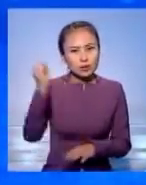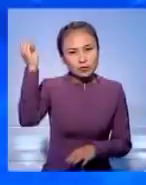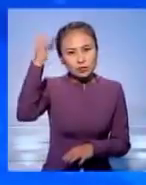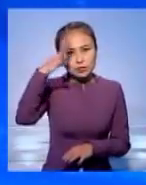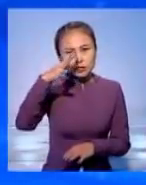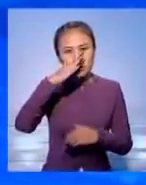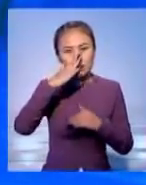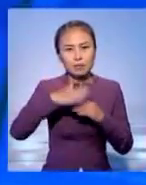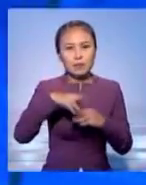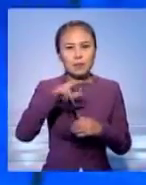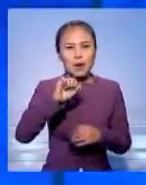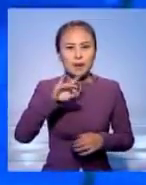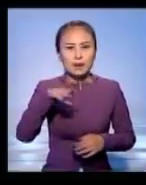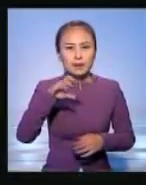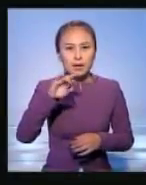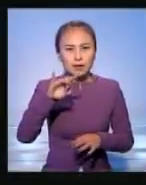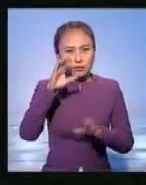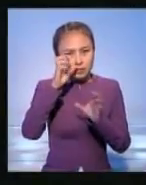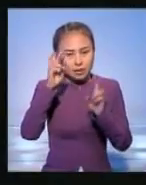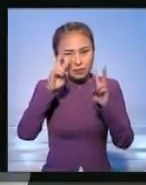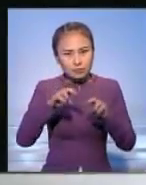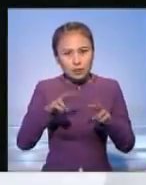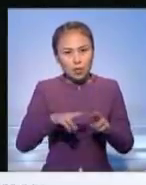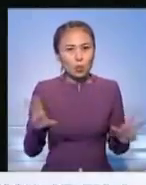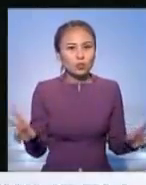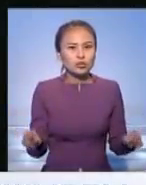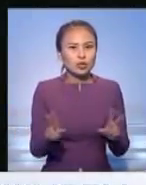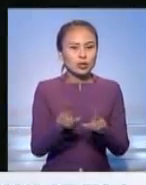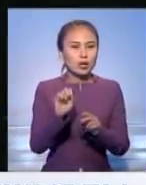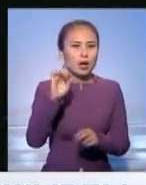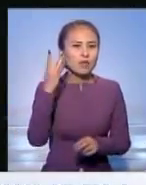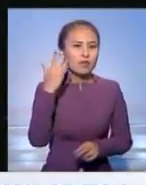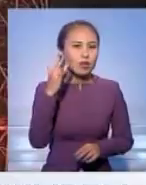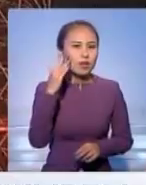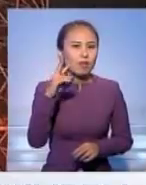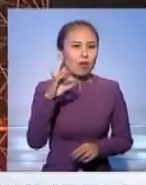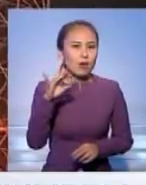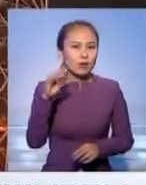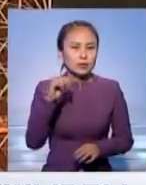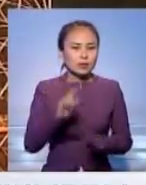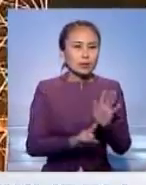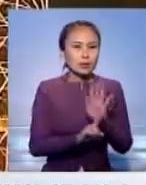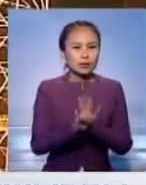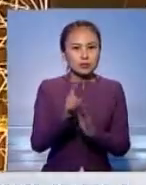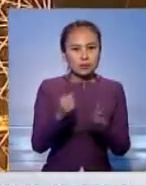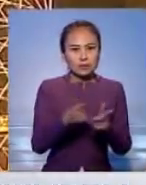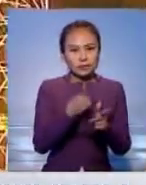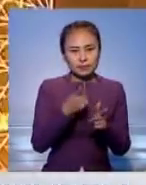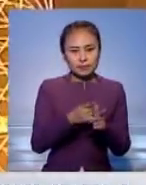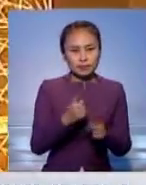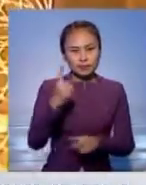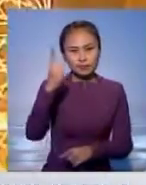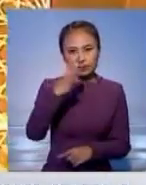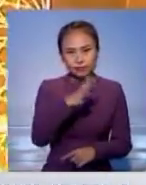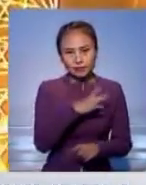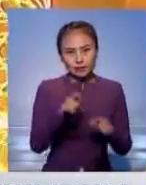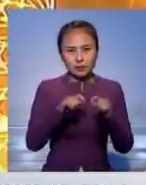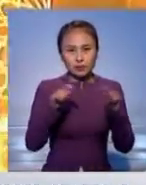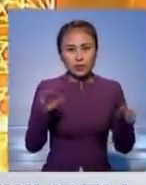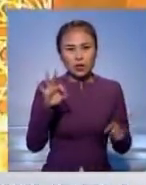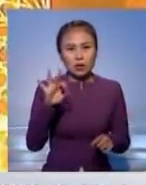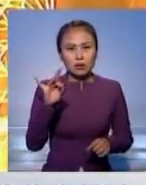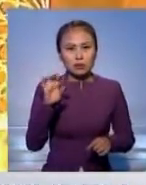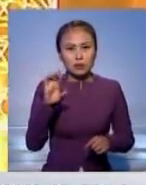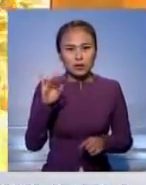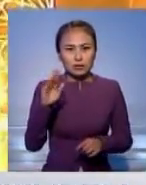таяп паралатын Паркер зерттеу зондын сәтті аттандырды. Зымыран АКШ-тың Флорида штатындағы Канаверал ғарыш айлағынан шырылды. Құрылғыны